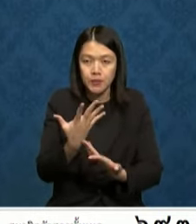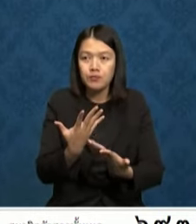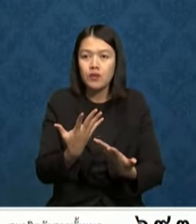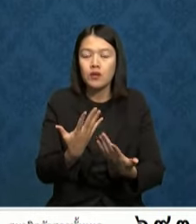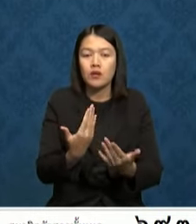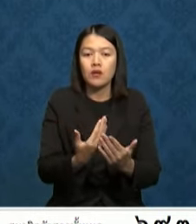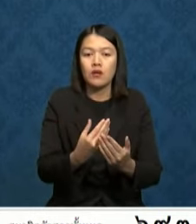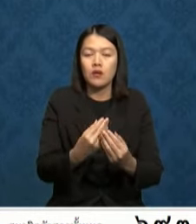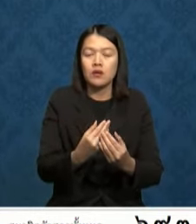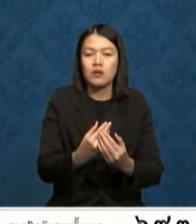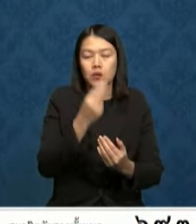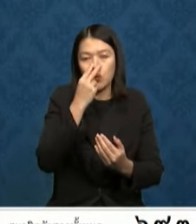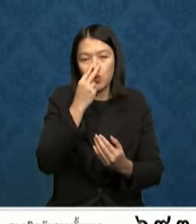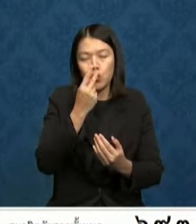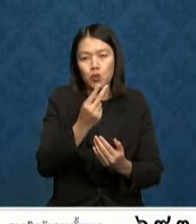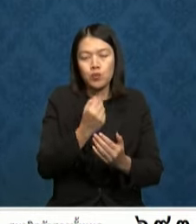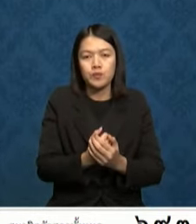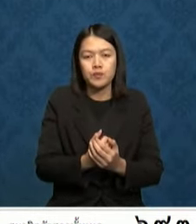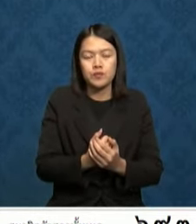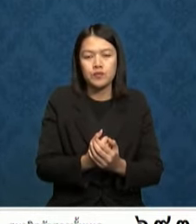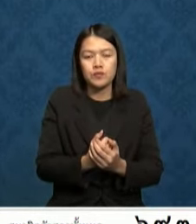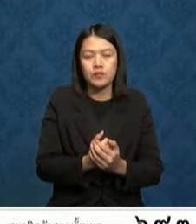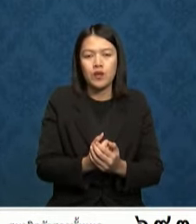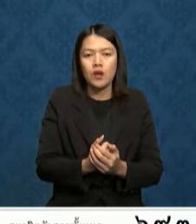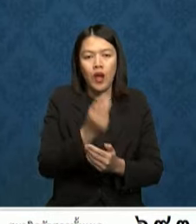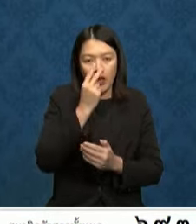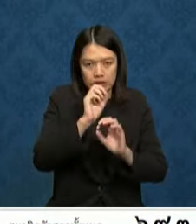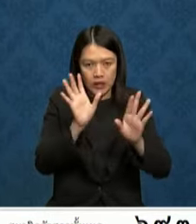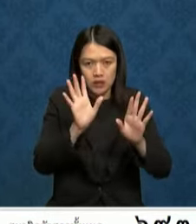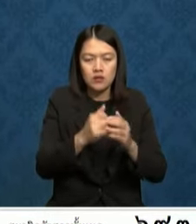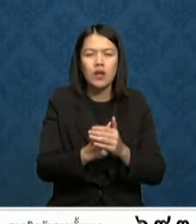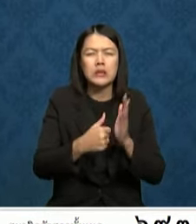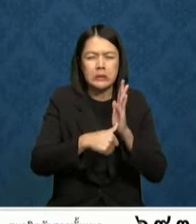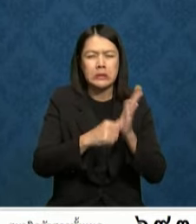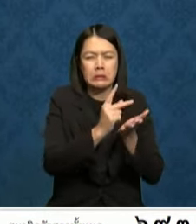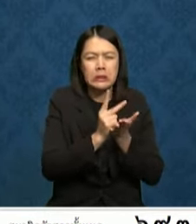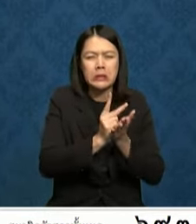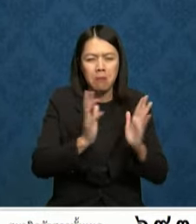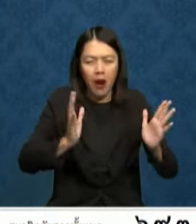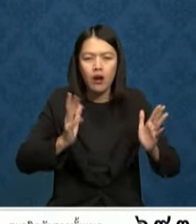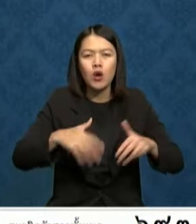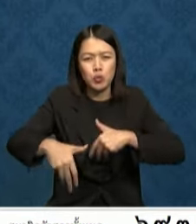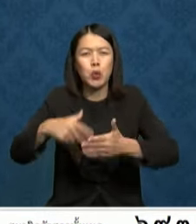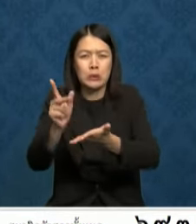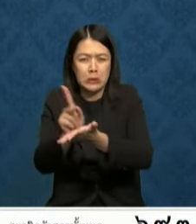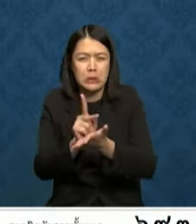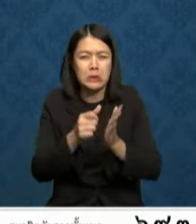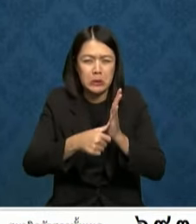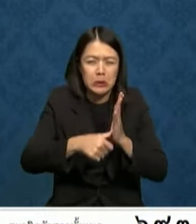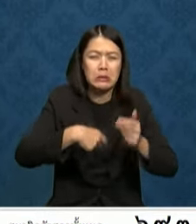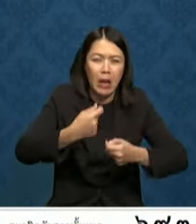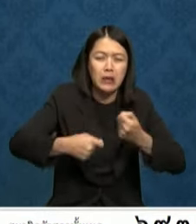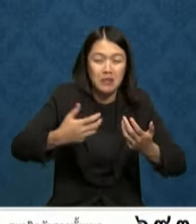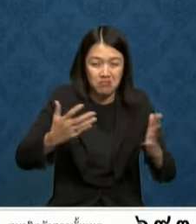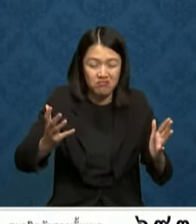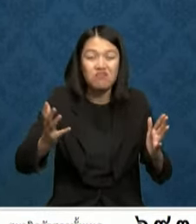ซึ่งอะไรซึ่งผมพูดหหลายหนแล้วสิ่งที่สะท้อนได้ชัดเจนเลยครับก็คือหนี้เยอะประชาชนหนี้เยอะพูดง่ายๆอย่างงั้นก็ได้